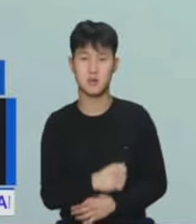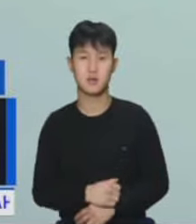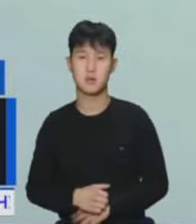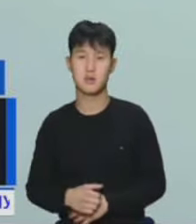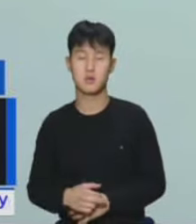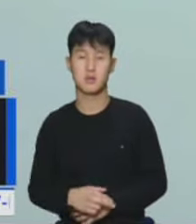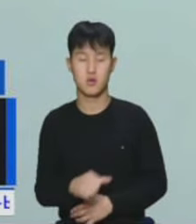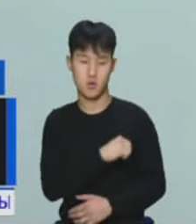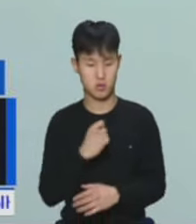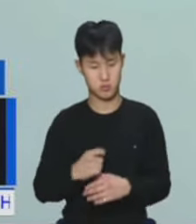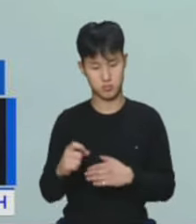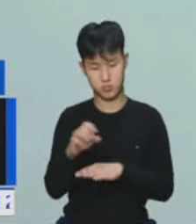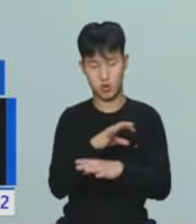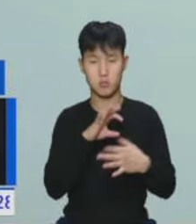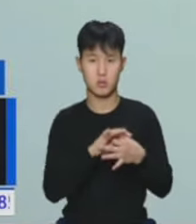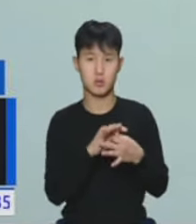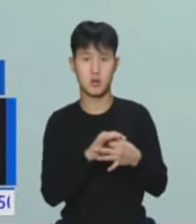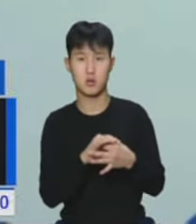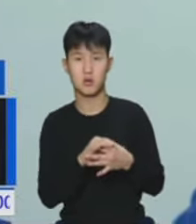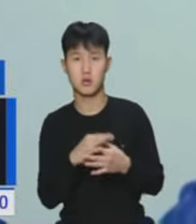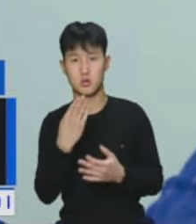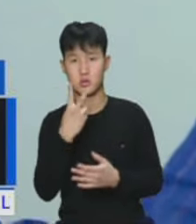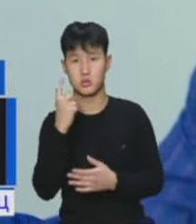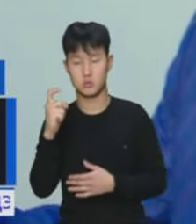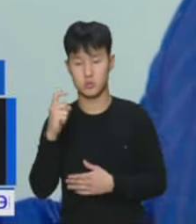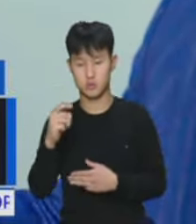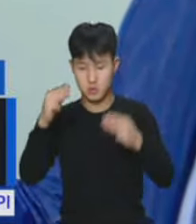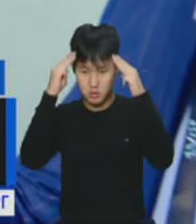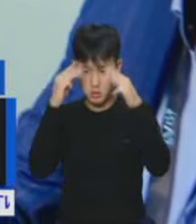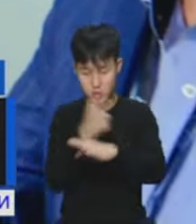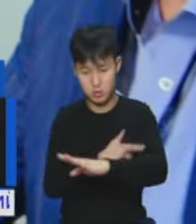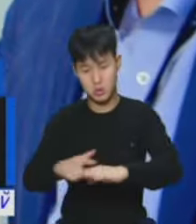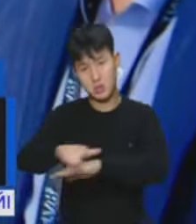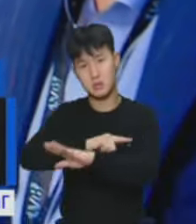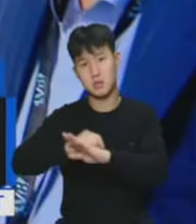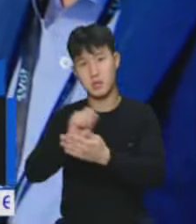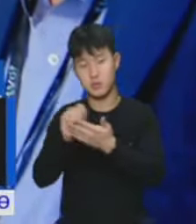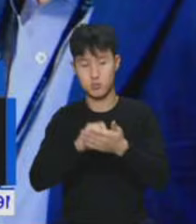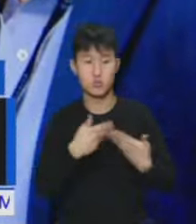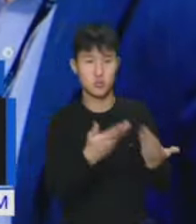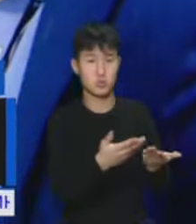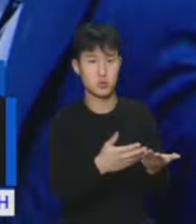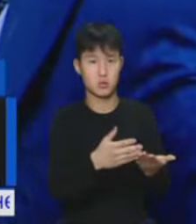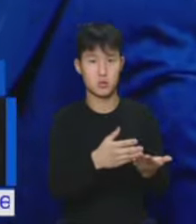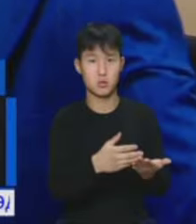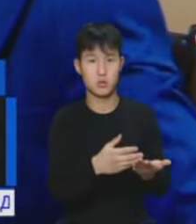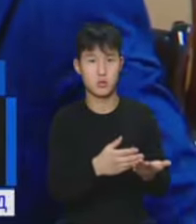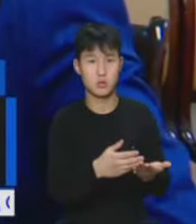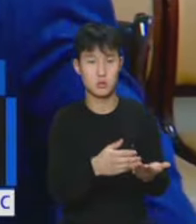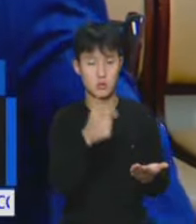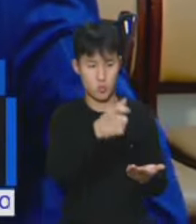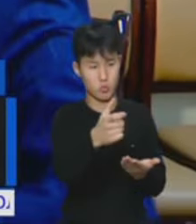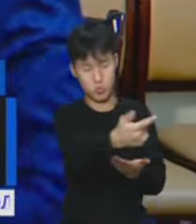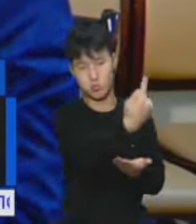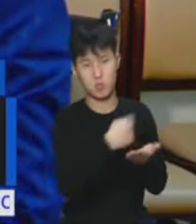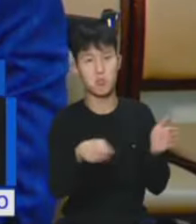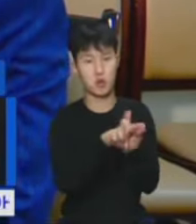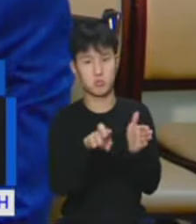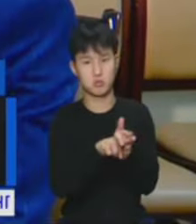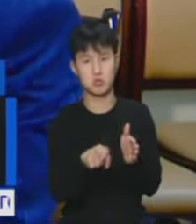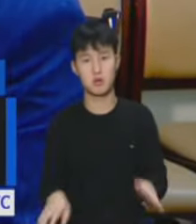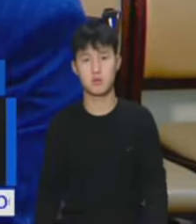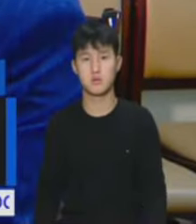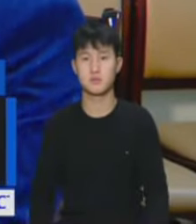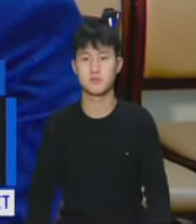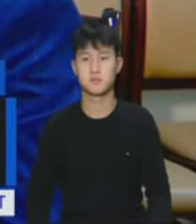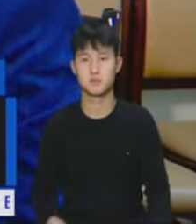байдаг гүсэх оо шүүхийн шийдвэр гүсэх газар руу бичиг явуулахт энэ шууд хангагдана гэсэн. За